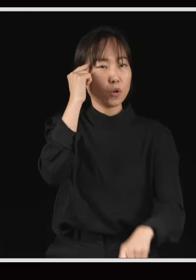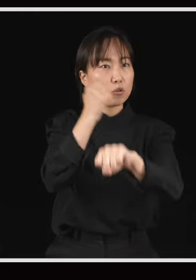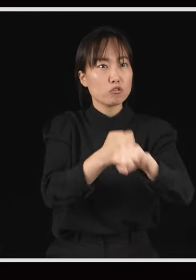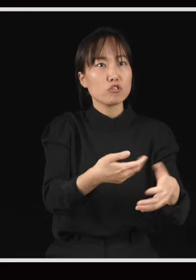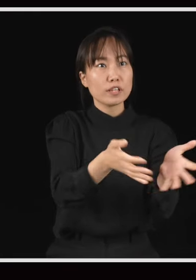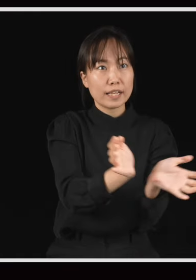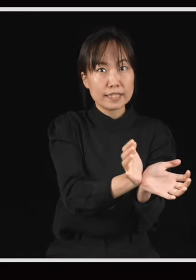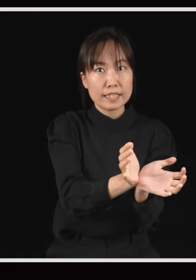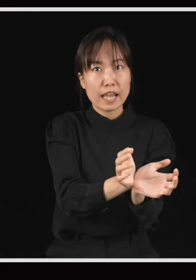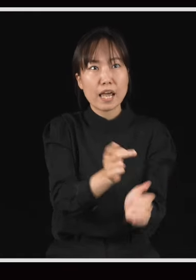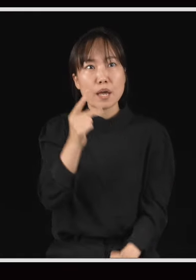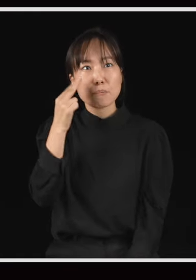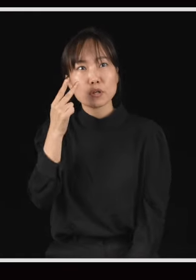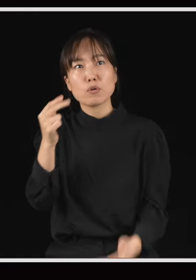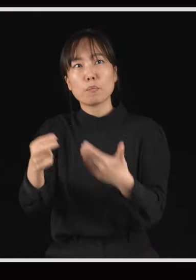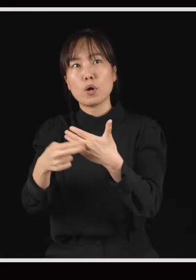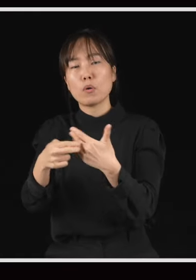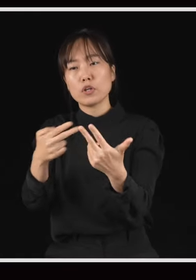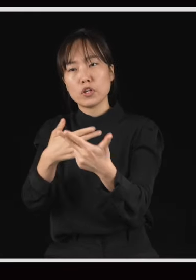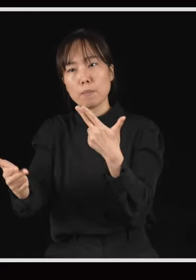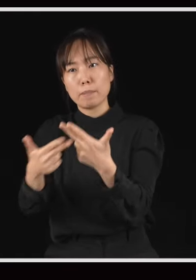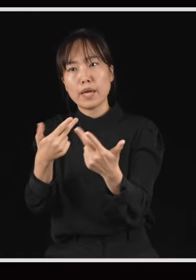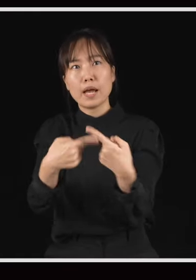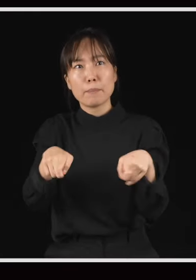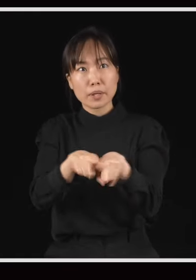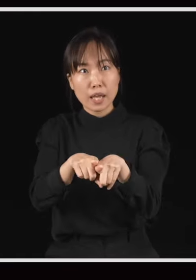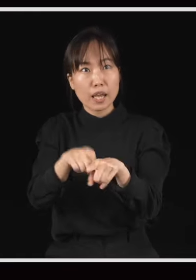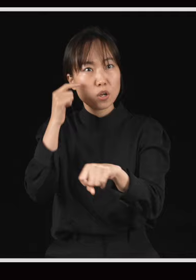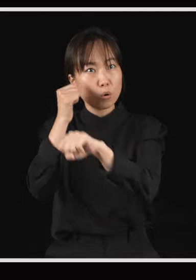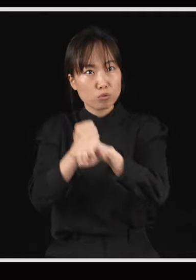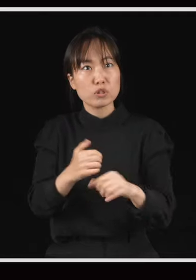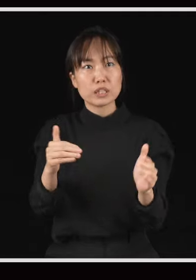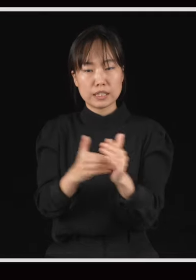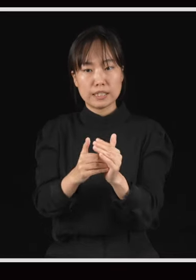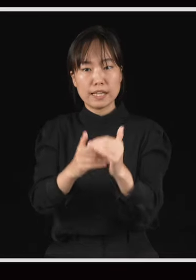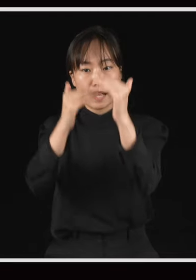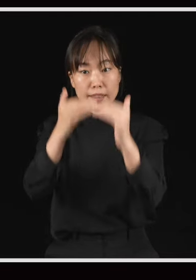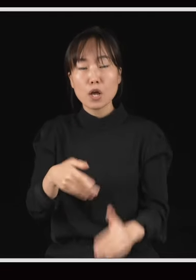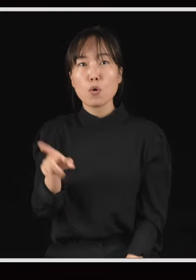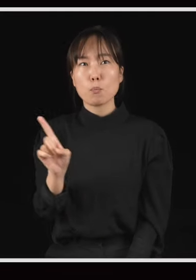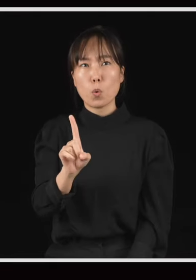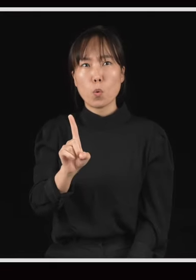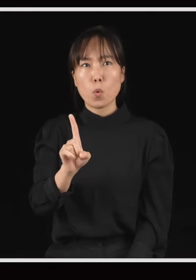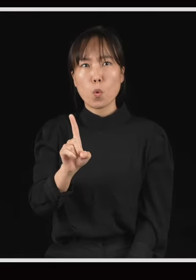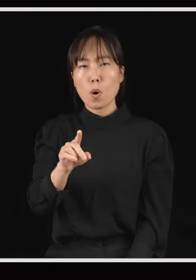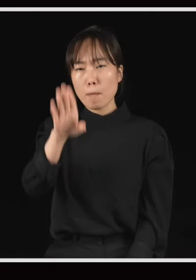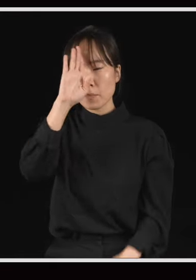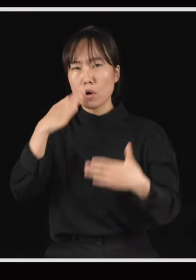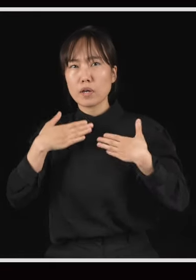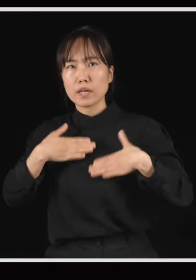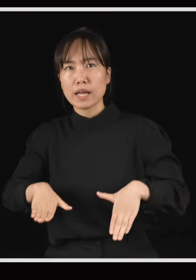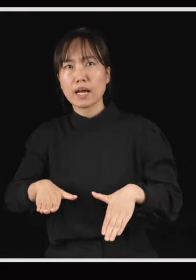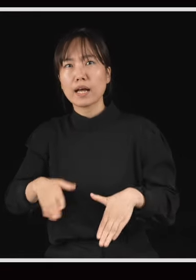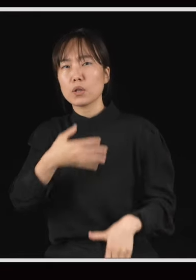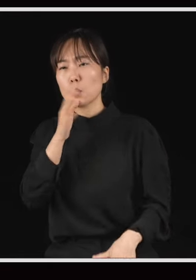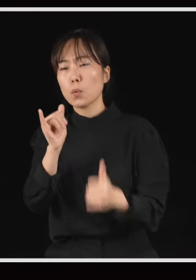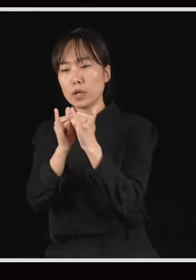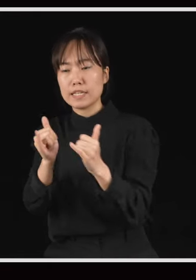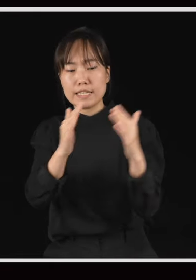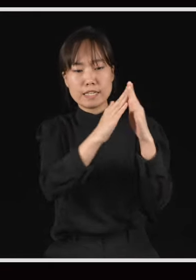노인병학회랑 미국 병원협회가 노쇠가 있거나 노쇠가 생길 것 같은 어르신들을 잘 댁으로